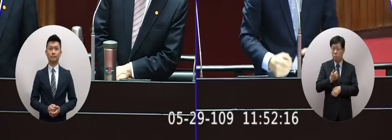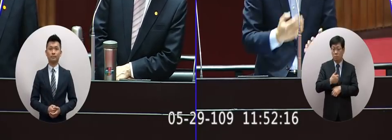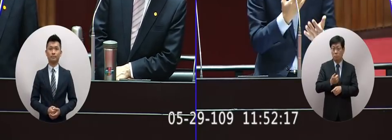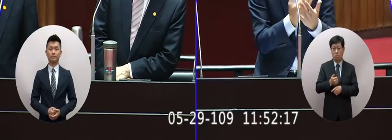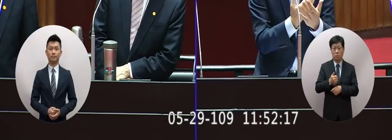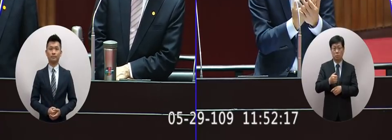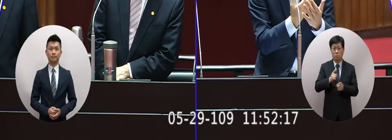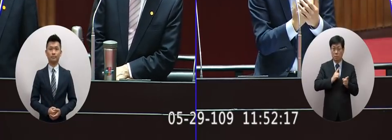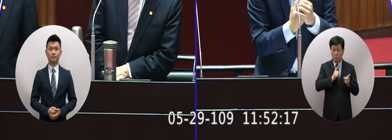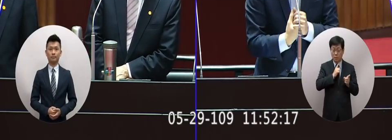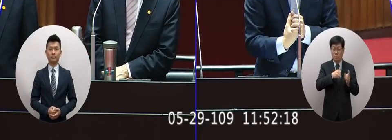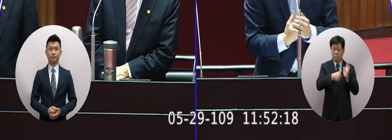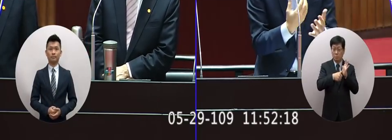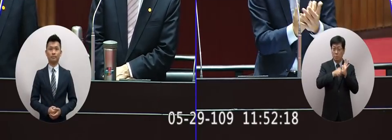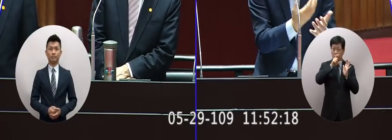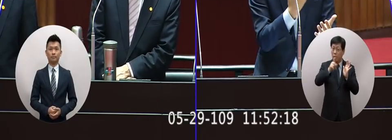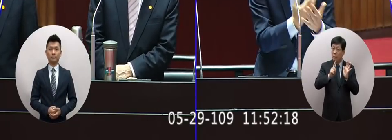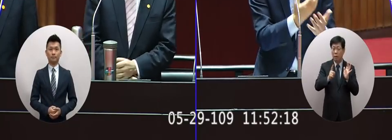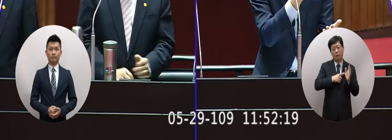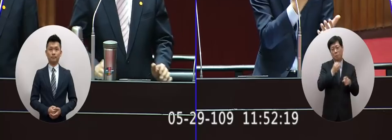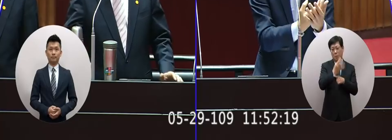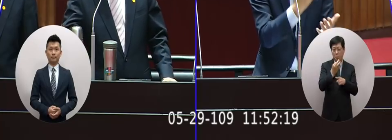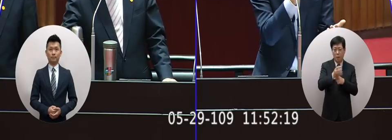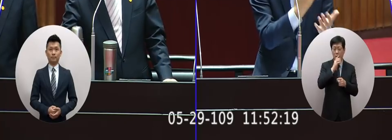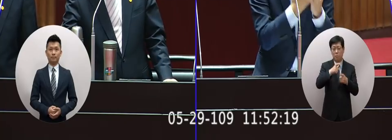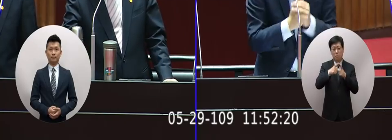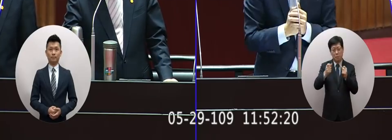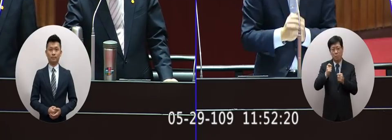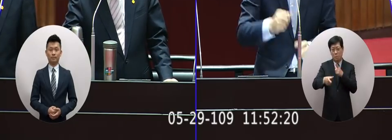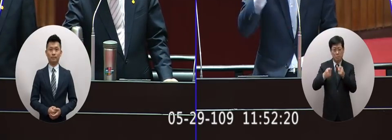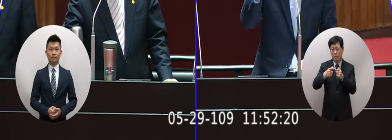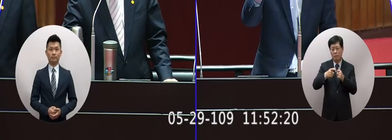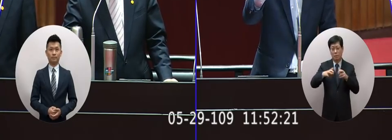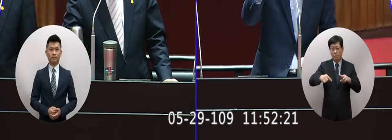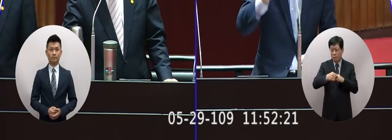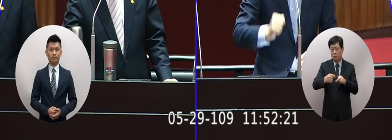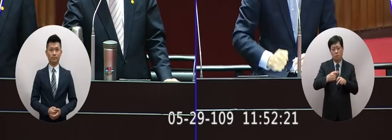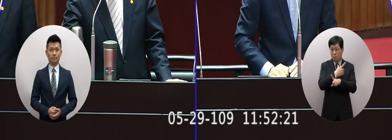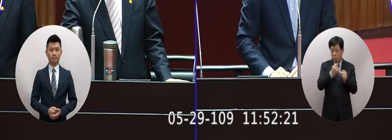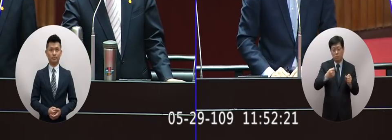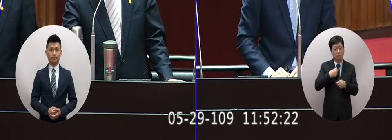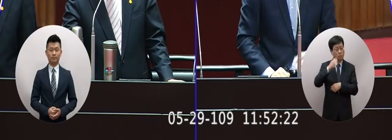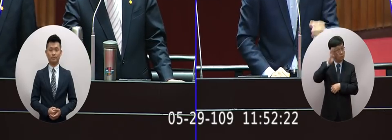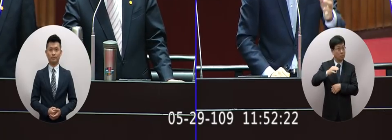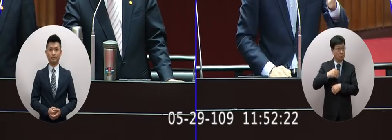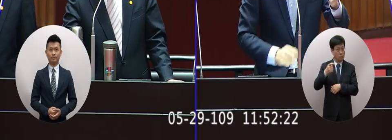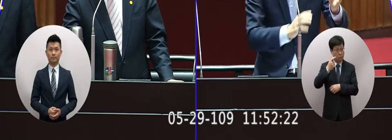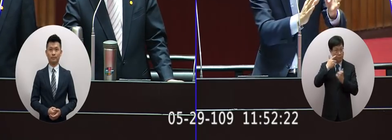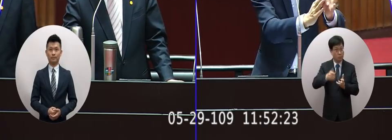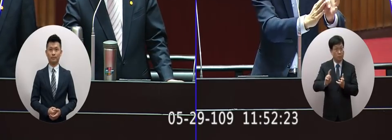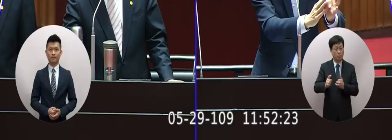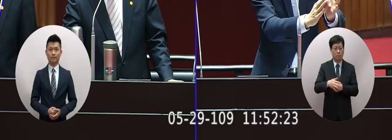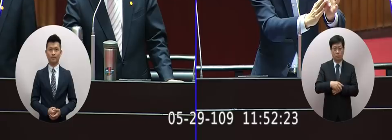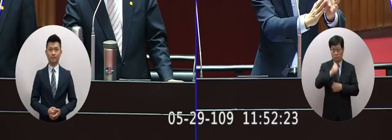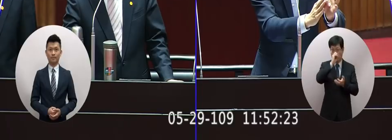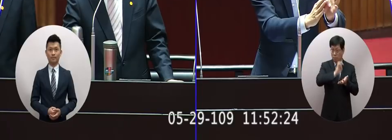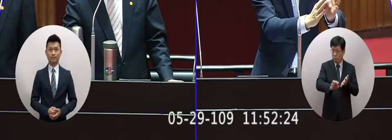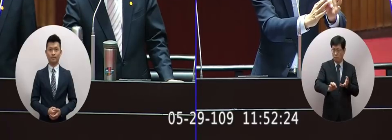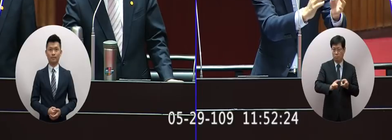在乎它叫什么名称，库碰券、抵用券、消费券、现金券，民众真正在乎的是什么？好